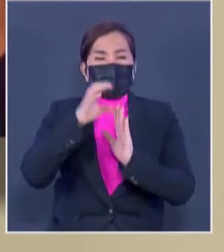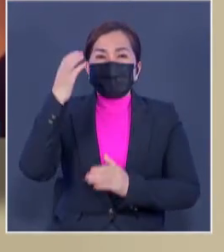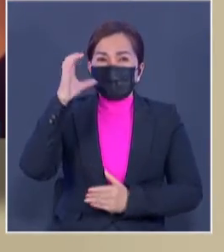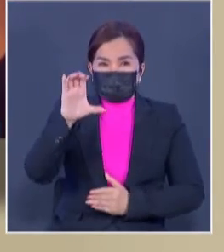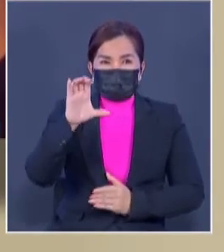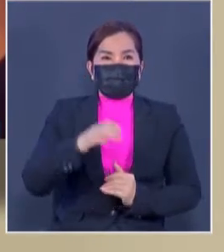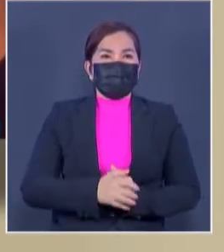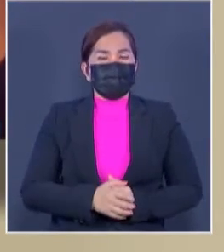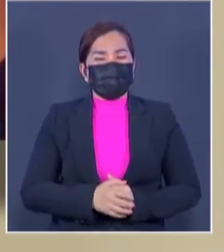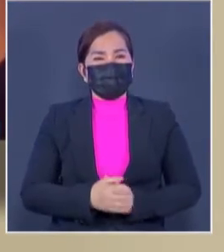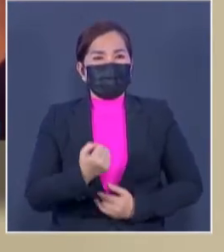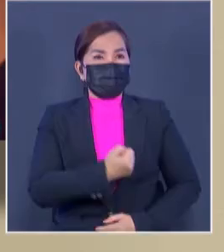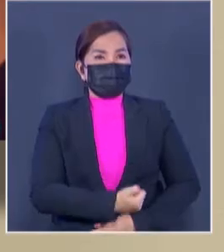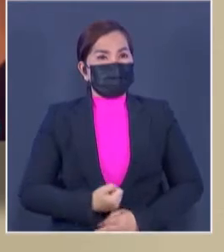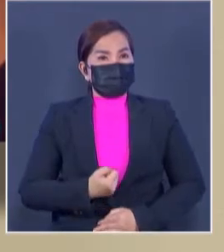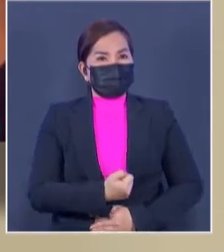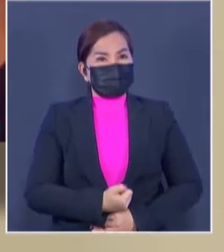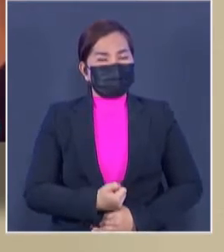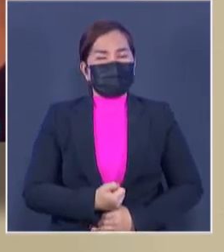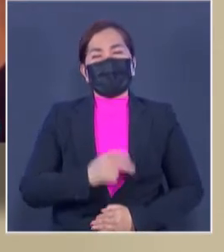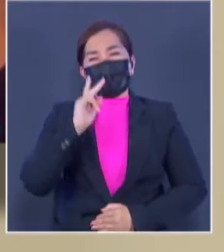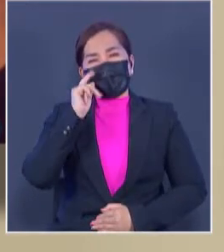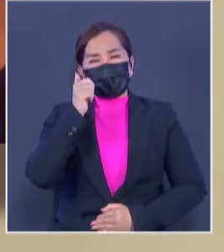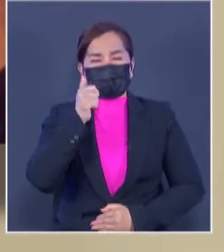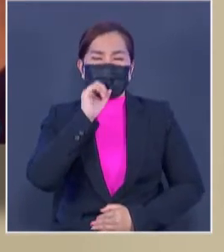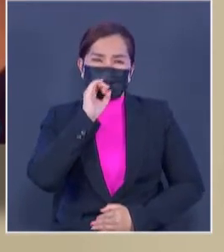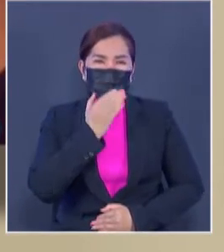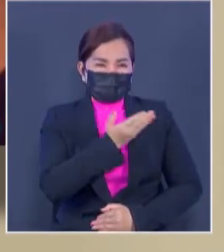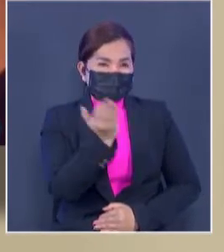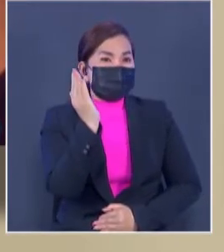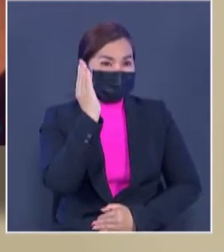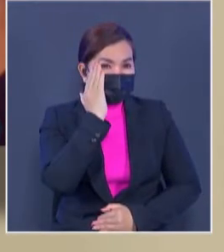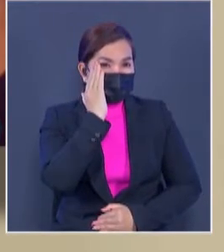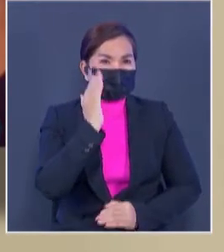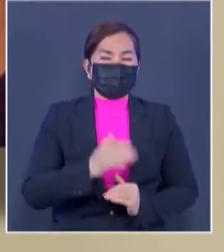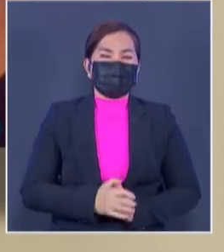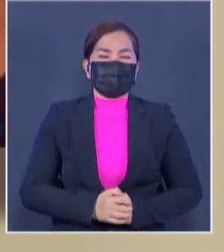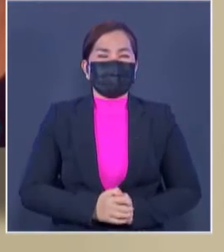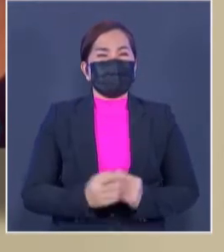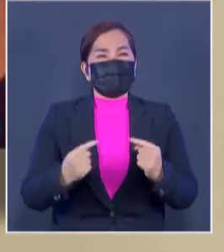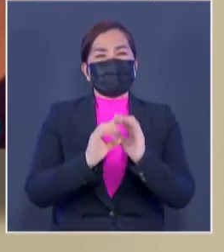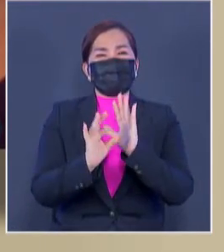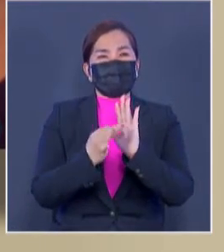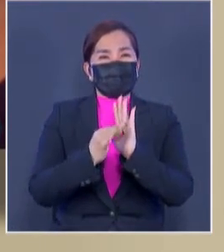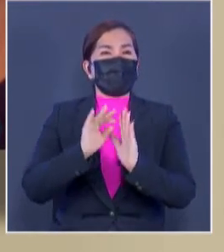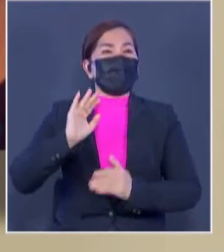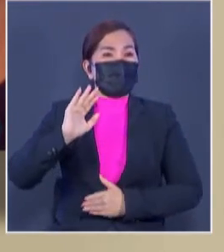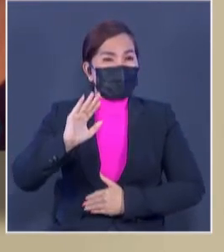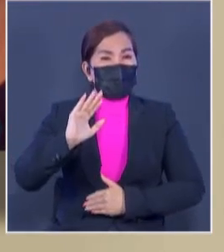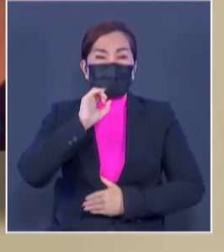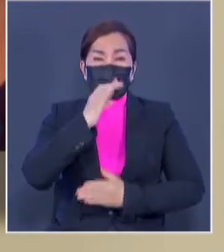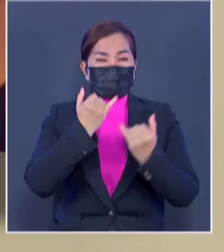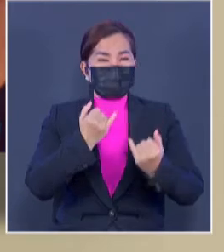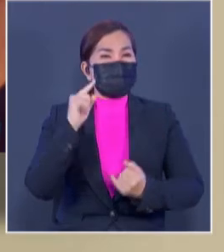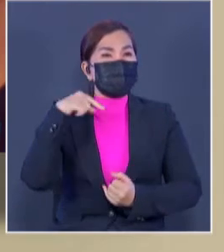ยาถือภาพอันเดอร์ซาวค่ะพร้อมกับได้แจ้งข่าวดีให้ทุกคนได้ทราบอย่างเป็นทางการผ่านทาง Facebook นะคะว่าตอนนี้ภรรย